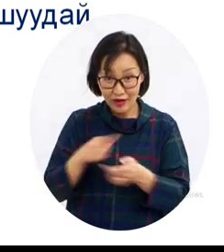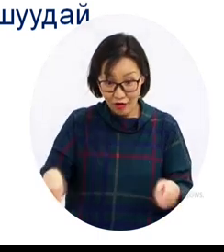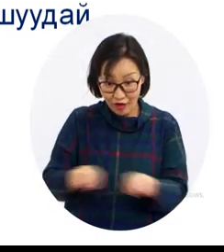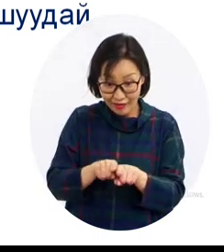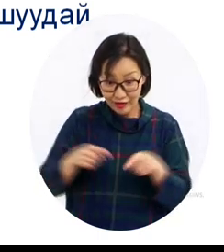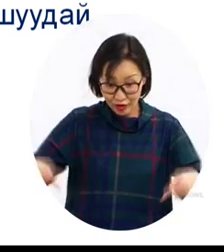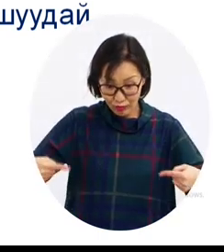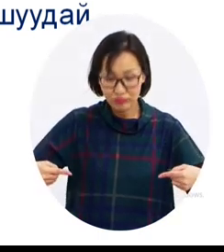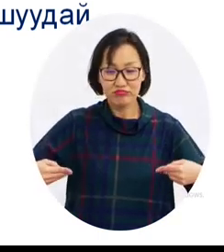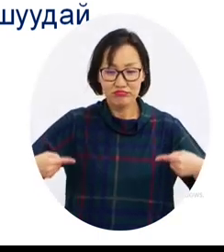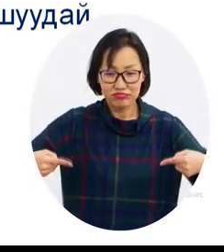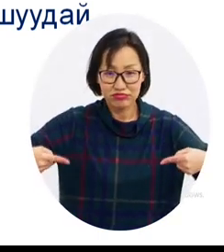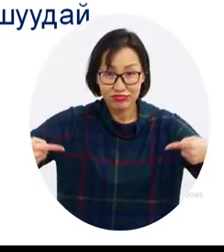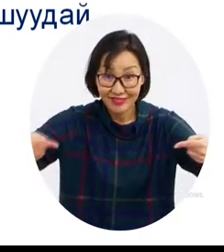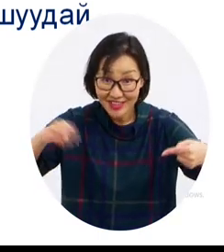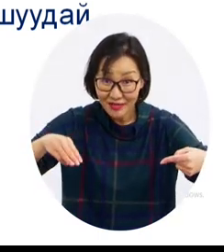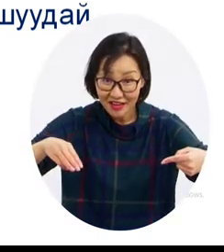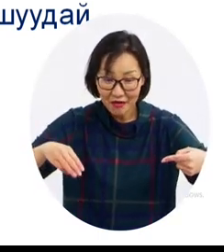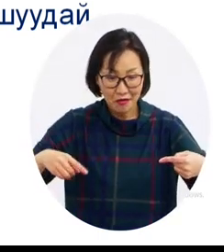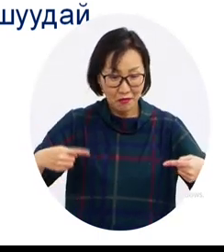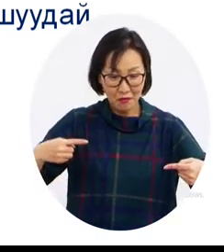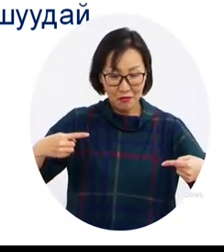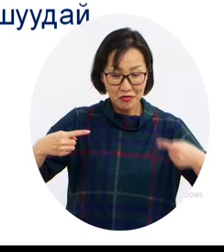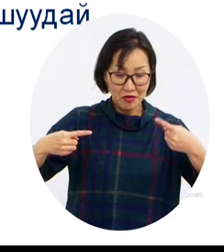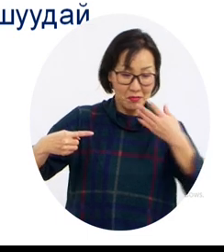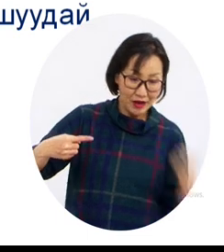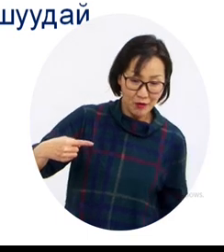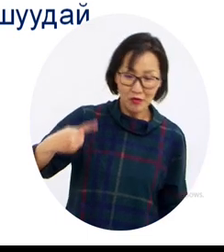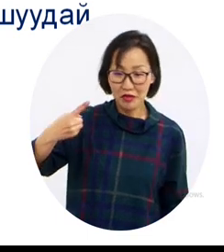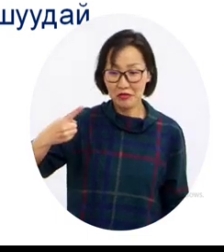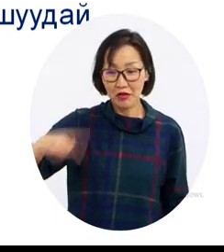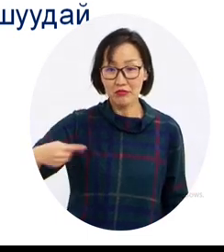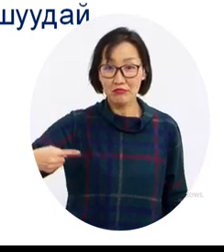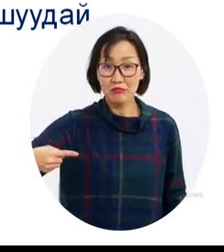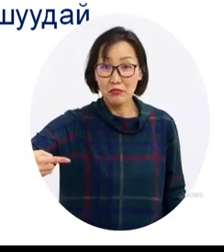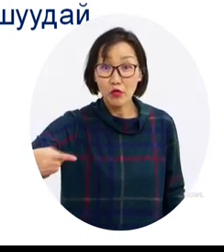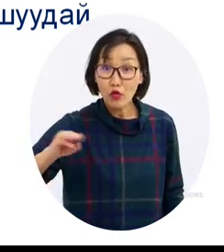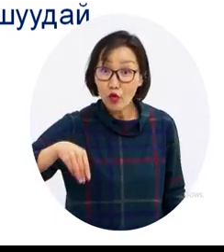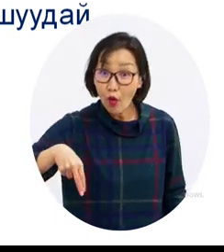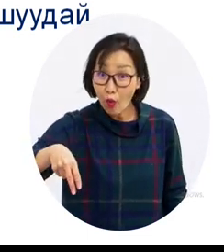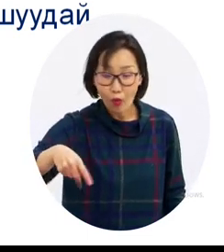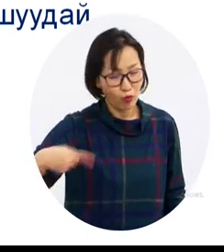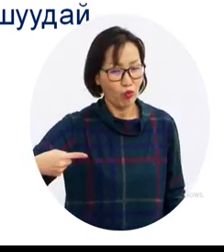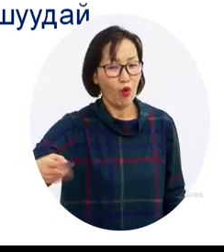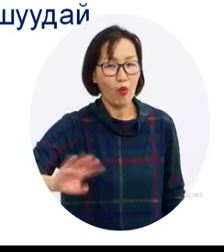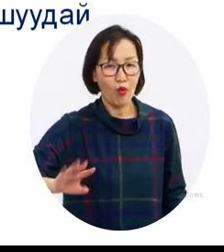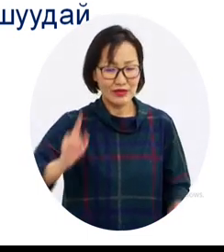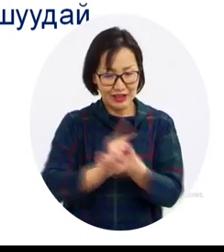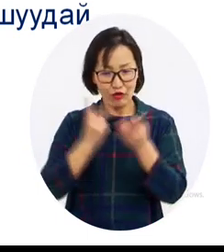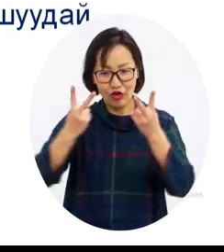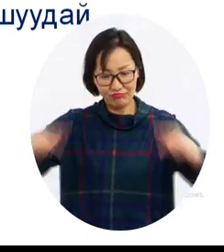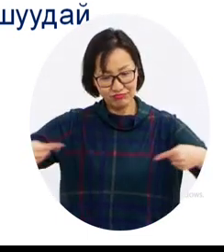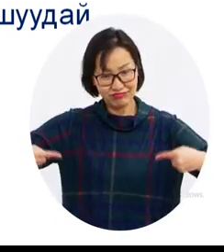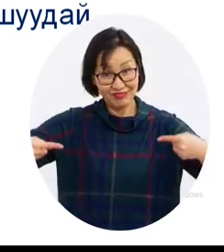Тэр хоёр хоёулаа өнгөрөхгүй бол тэр тэрэг урагшаа явах уу? Оо явахгүй шүү дээ. Тэгэхээр ямар санаа агуулж байна?